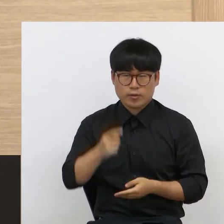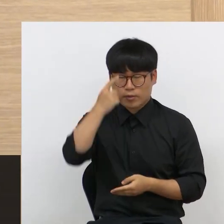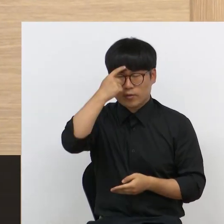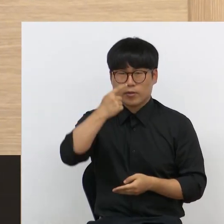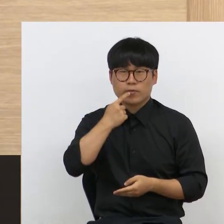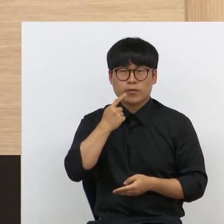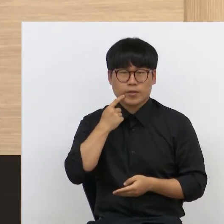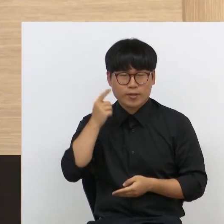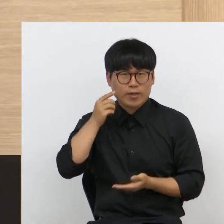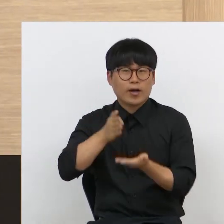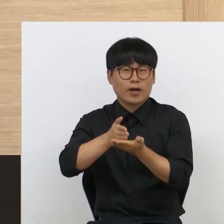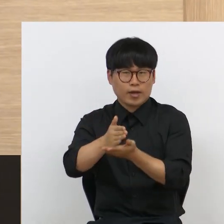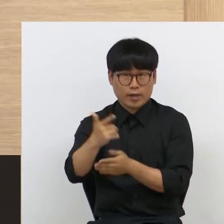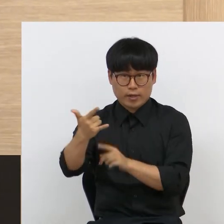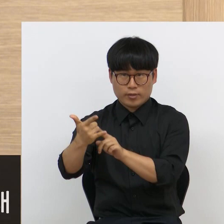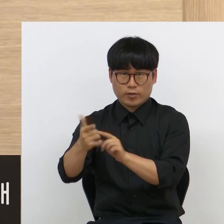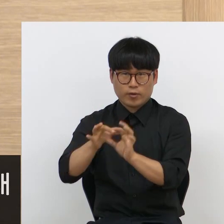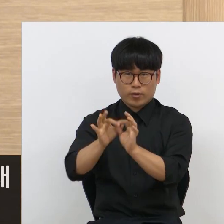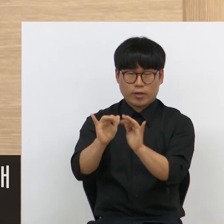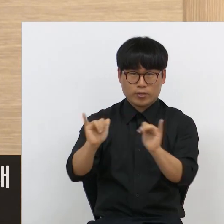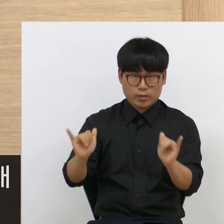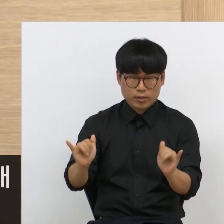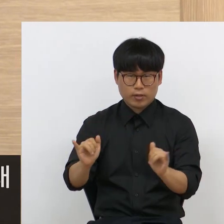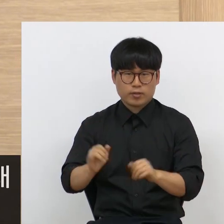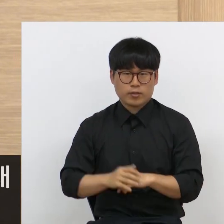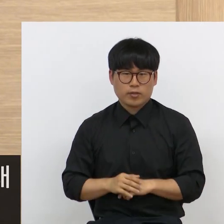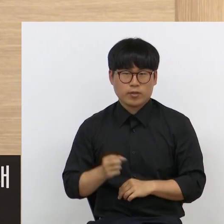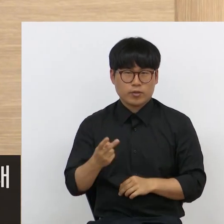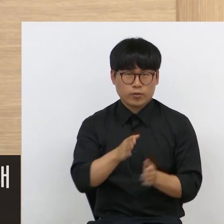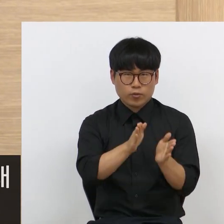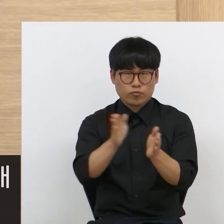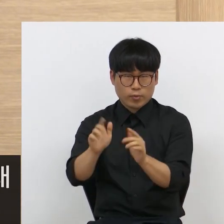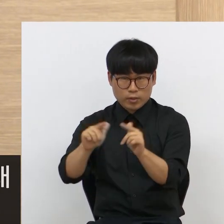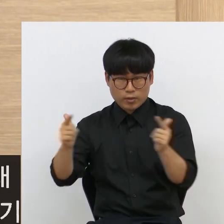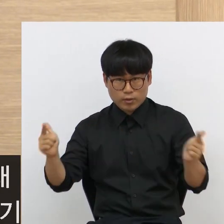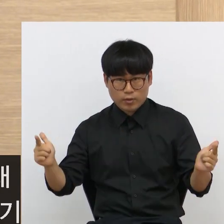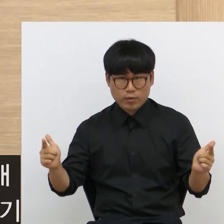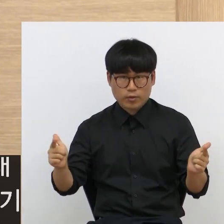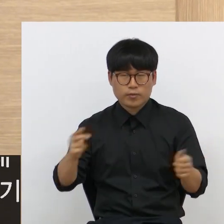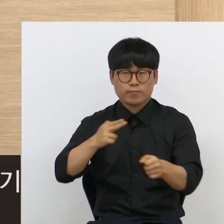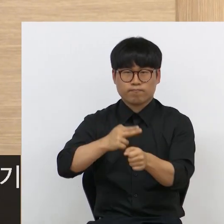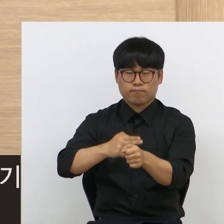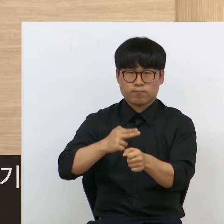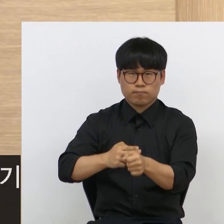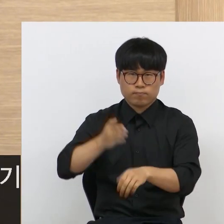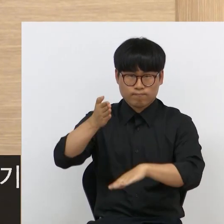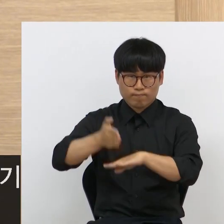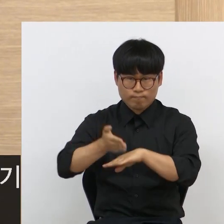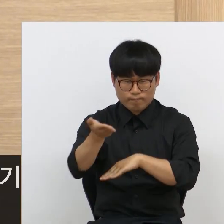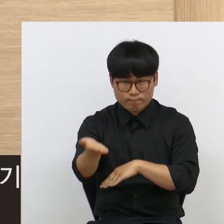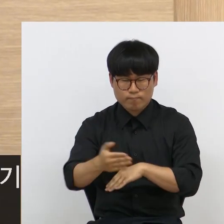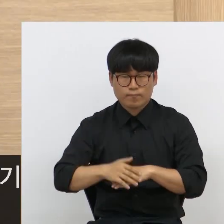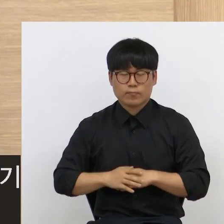대한이비인후과학회하고 청운복지관 관계자분 그리고 여기 준비해 주시는 여러 선생님들께